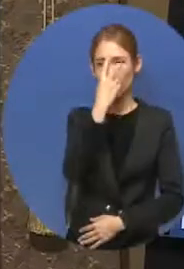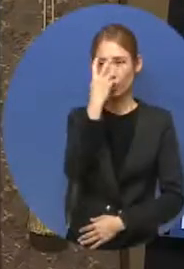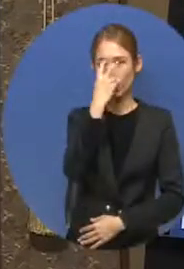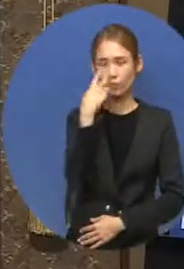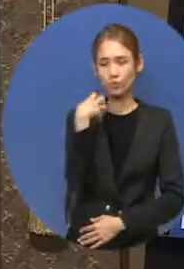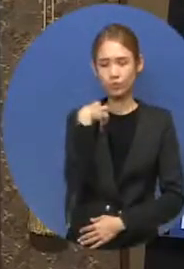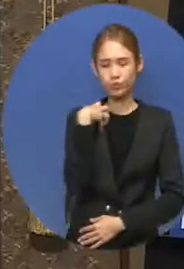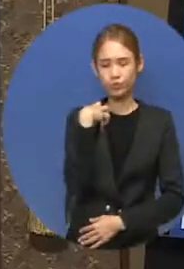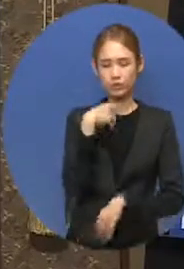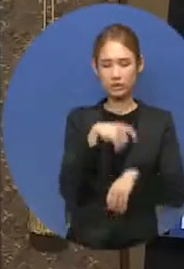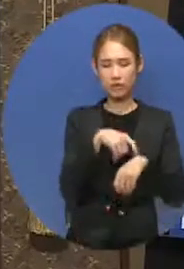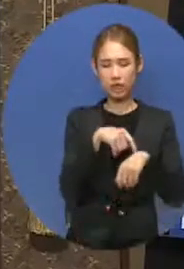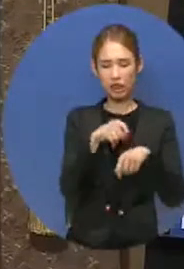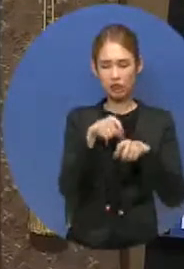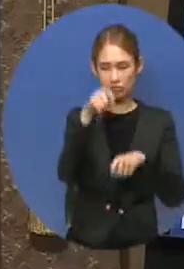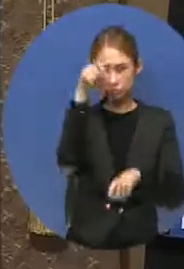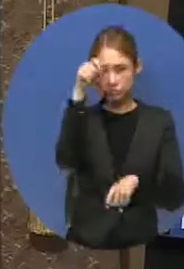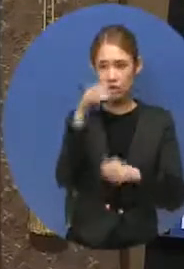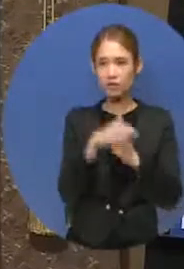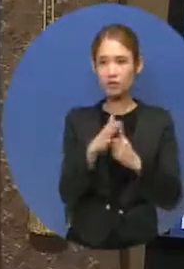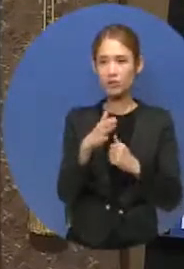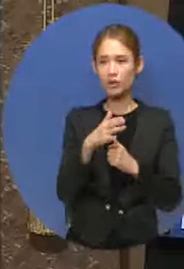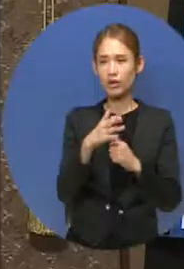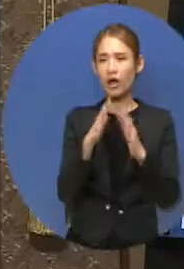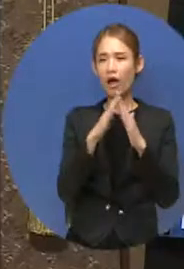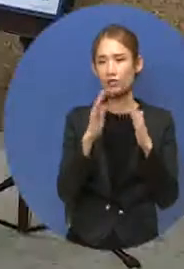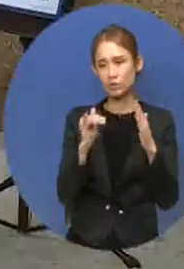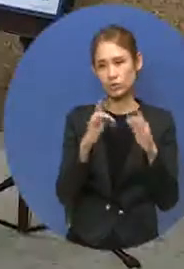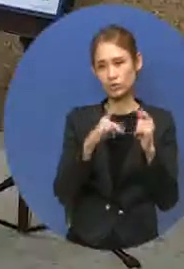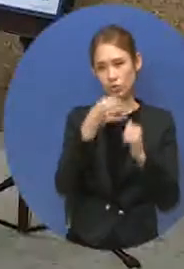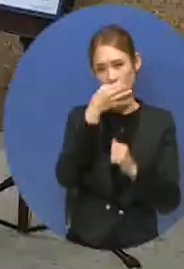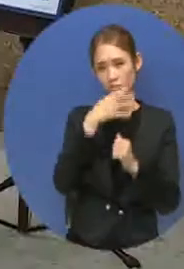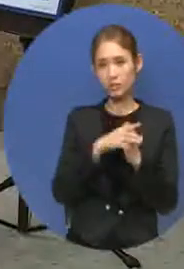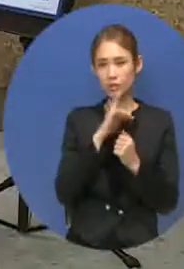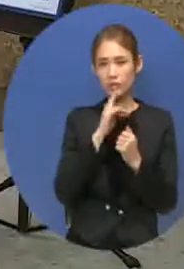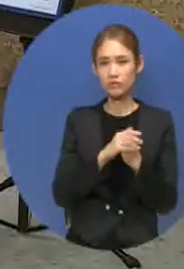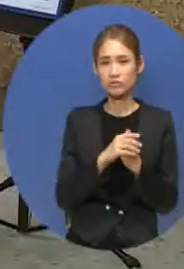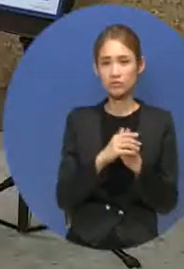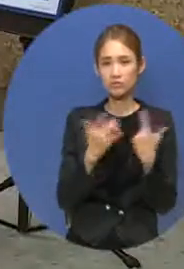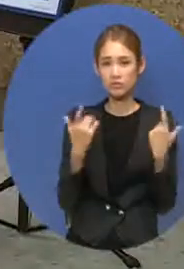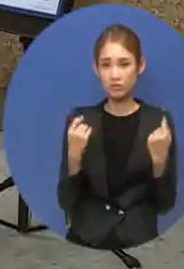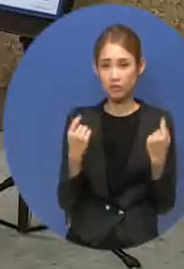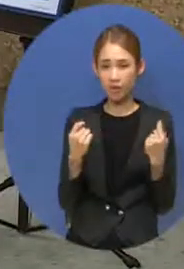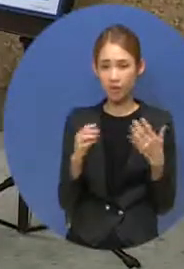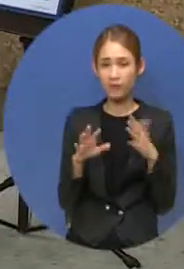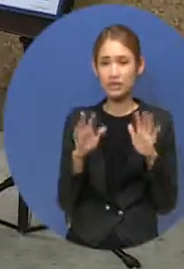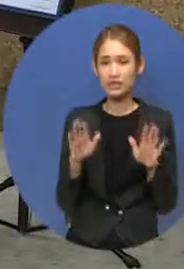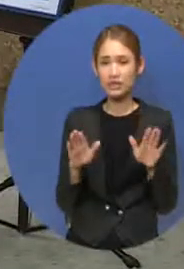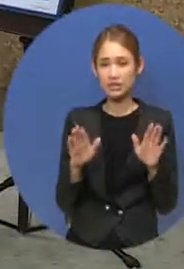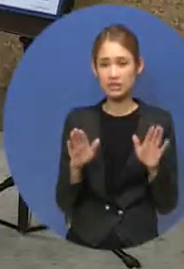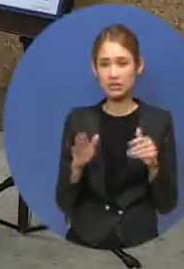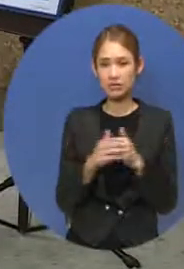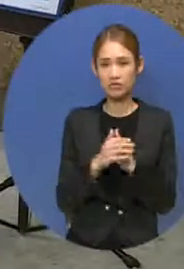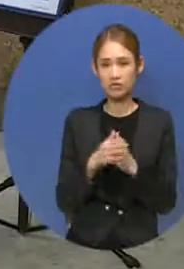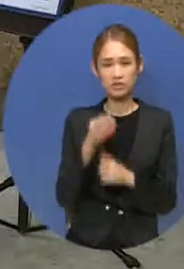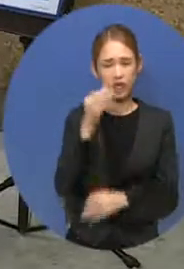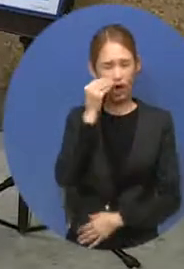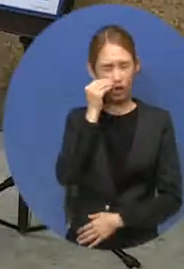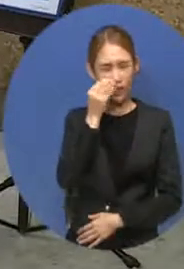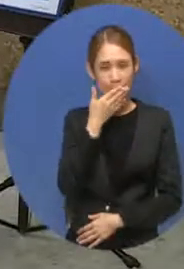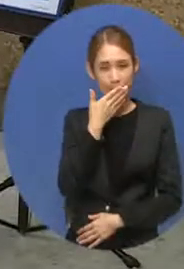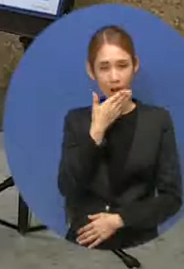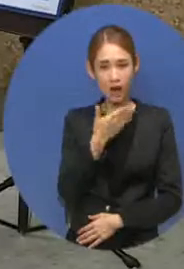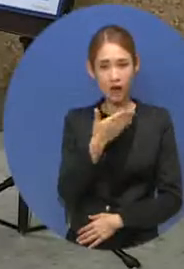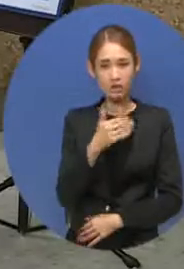늘어나다 보니까 가족들이 많이 힘드셨죠. 그럼 이제 지금은 좀 이 적응이 돼서 어느 정도 이 사업도